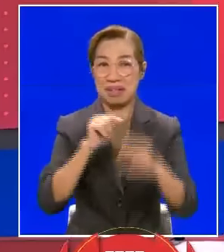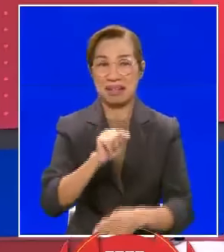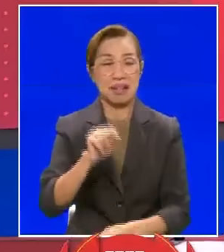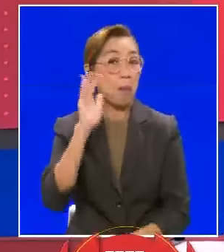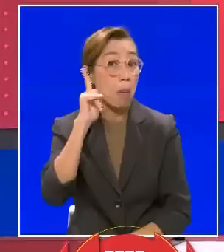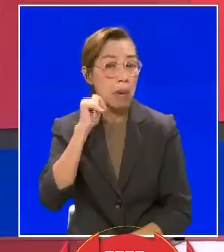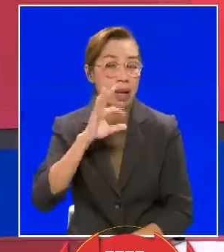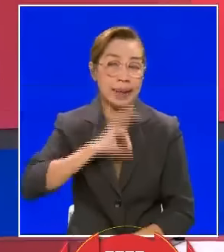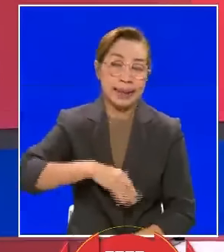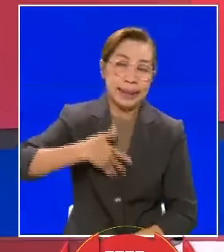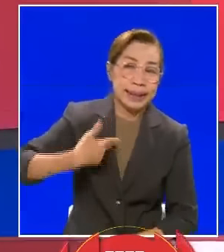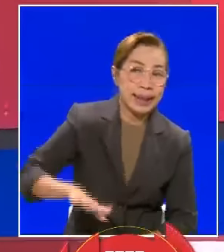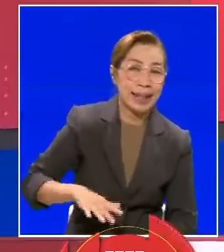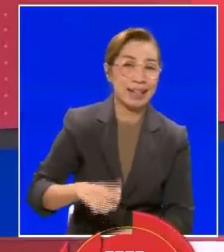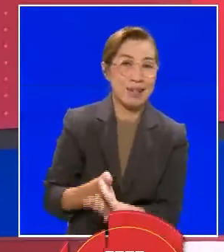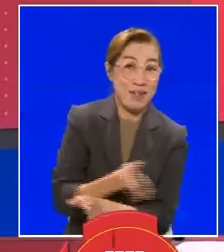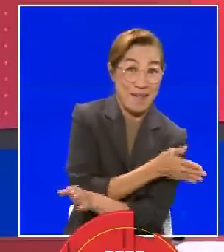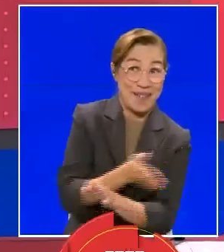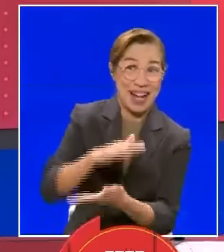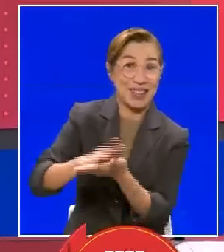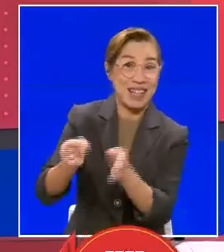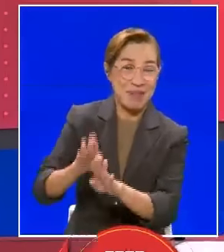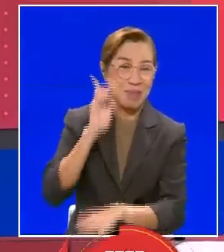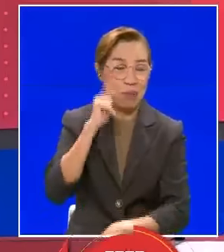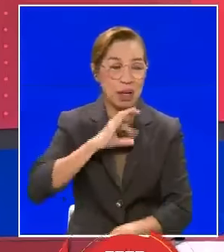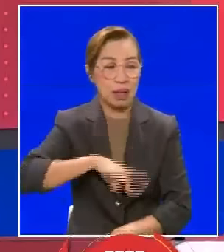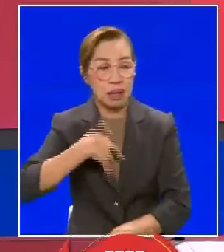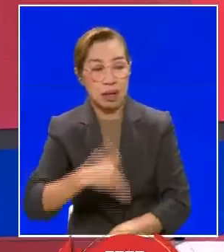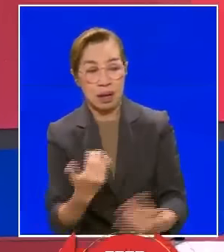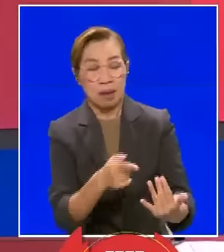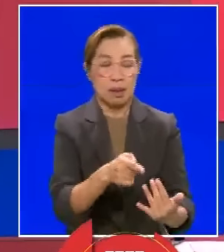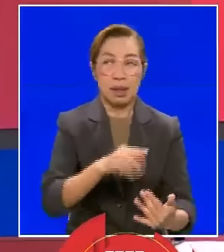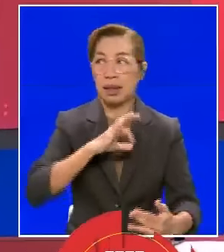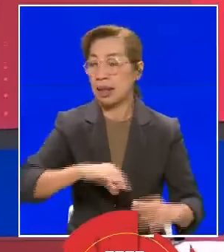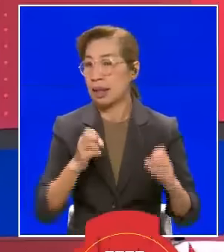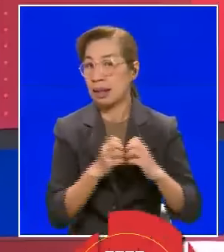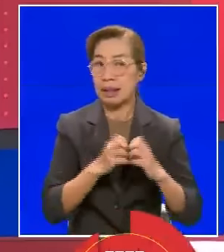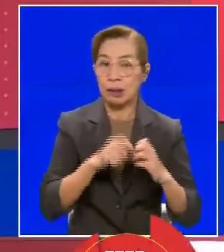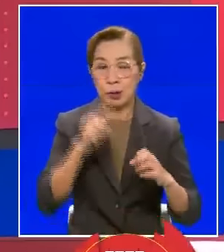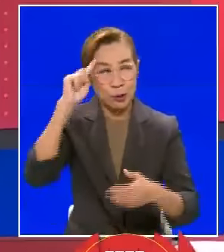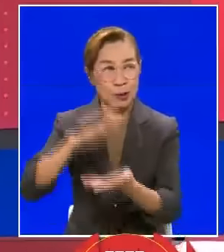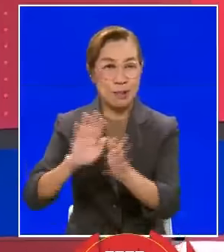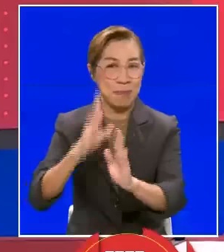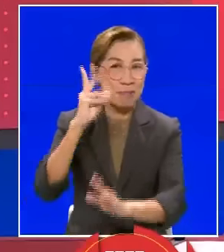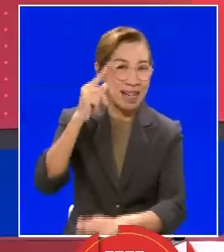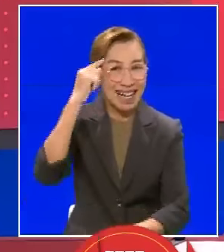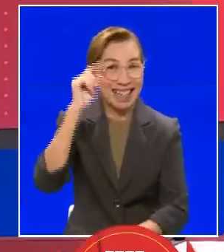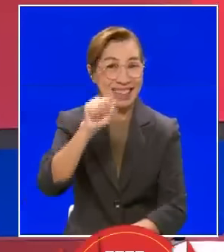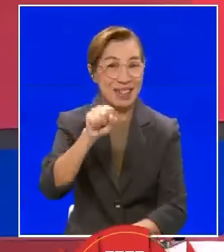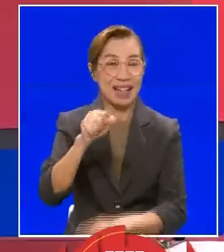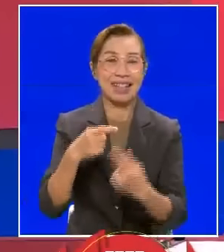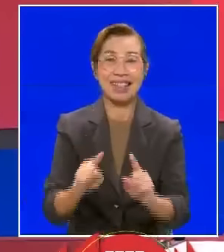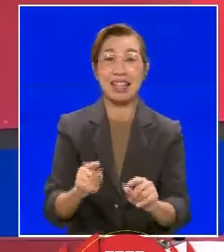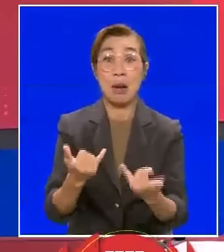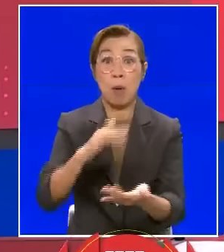หลายท่านก็อาจจะบ่นๆกันเมื่อไหร่จะเปิดเนาะ คือก็เป็นปกติก็ทำภารกิจอยู่แล้วเนี่ยนะครับรถไม่ต้องสืบฮะ